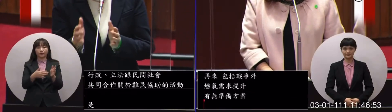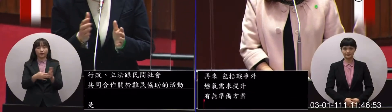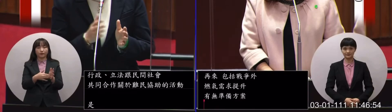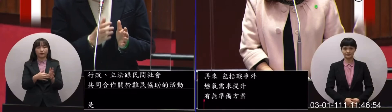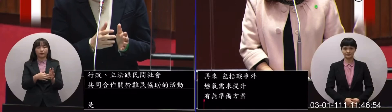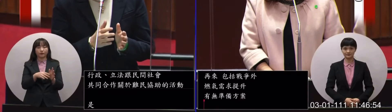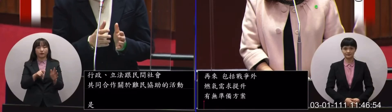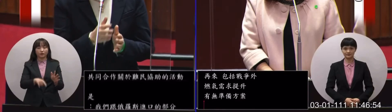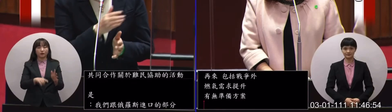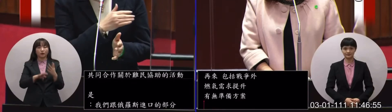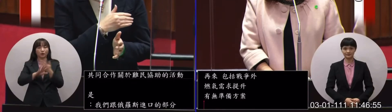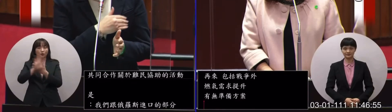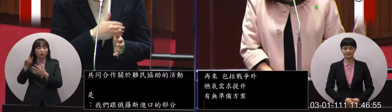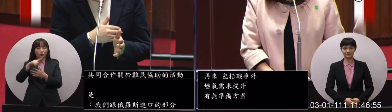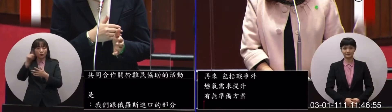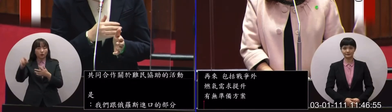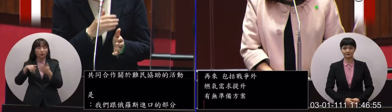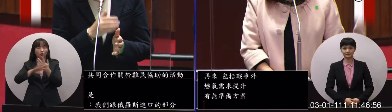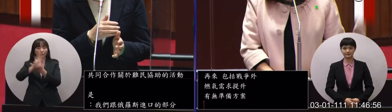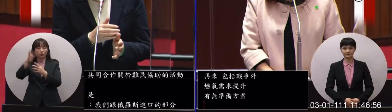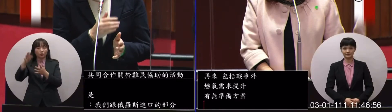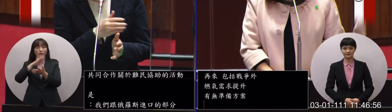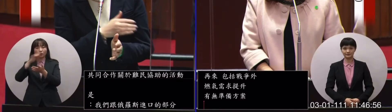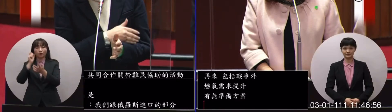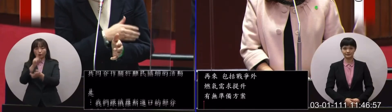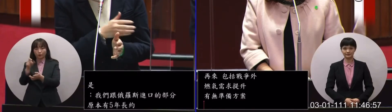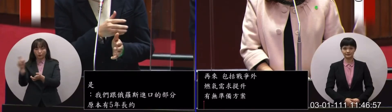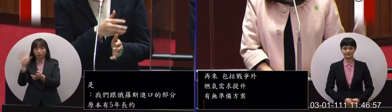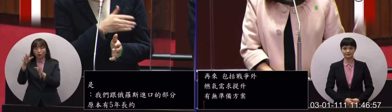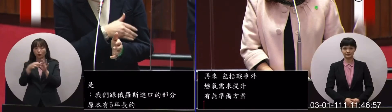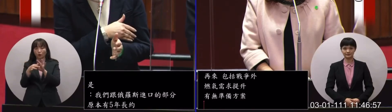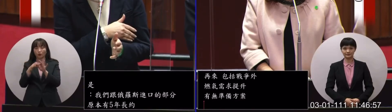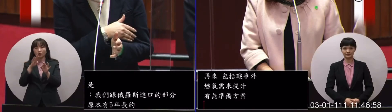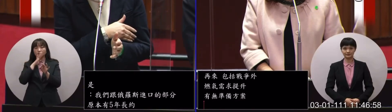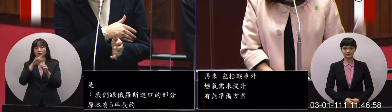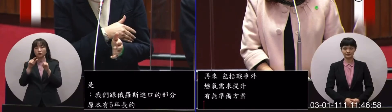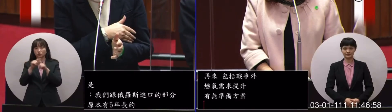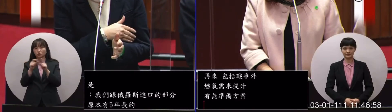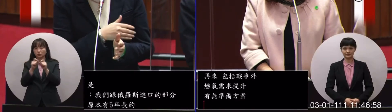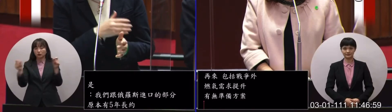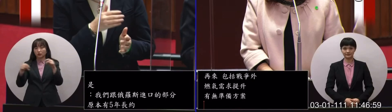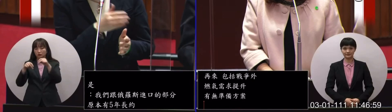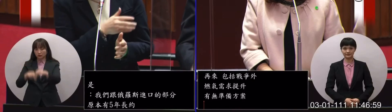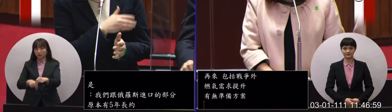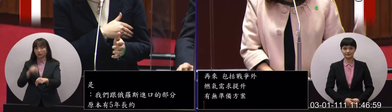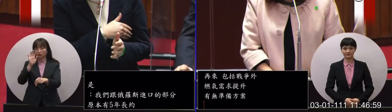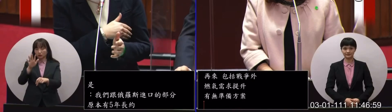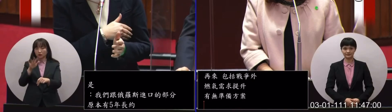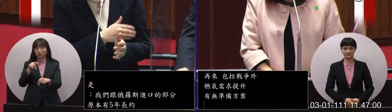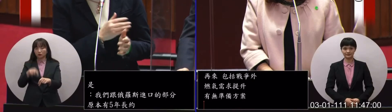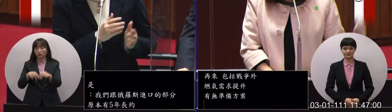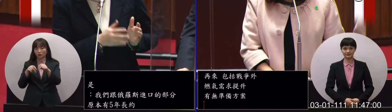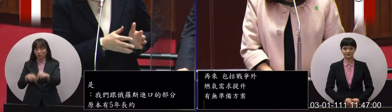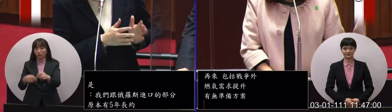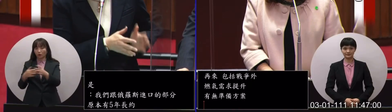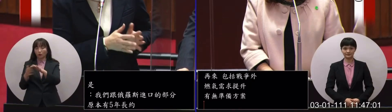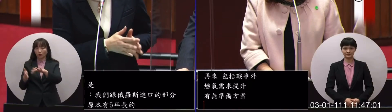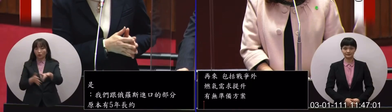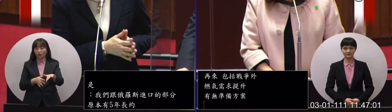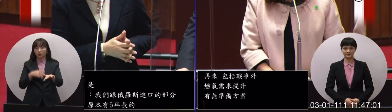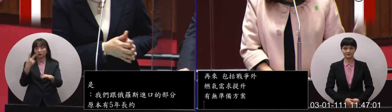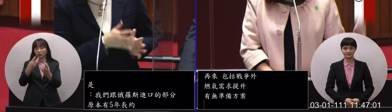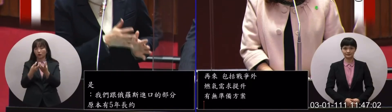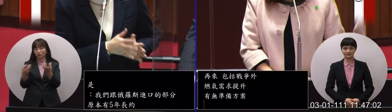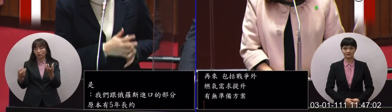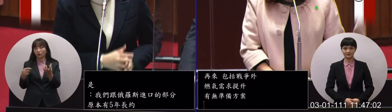以我们其他的都是跟其他国家买相关的这个中长期的合约，那中长期合约之外呢，在一部